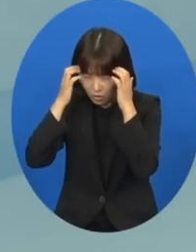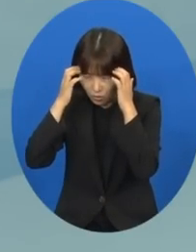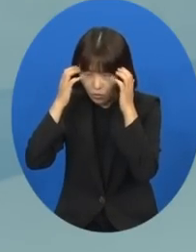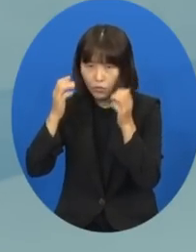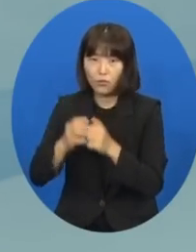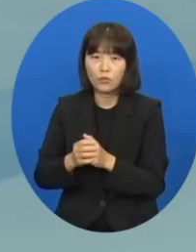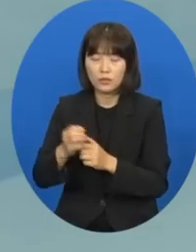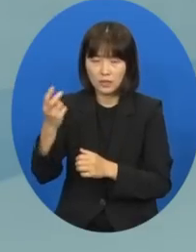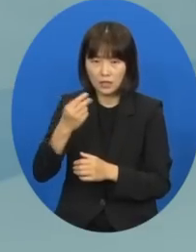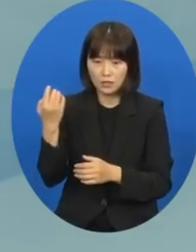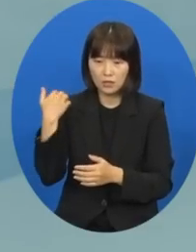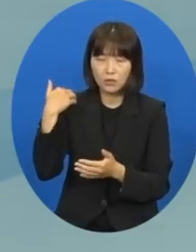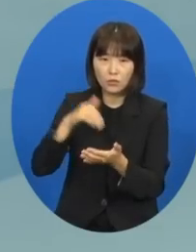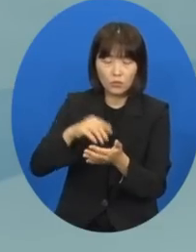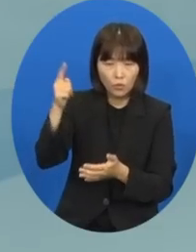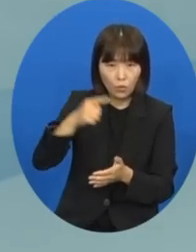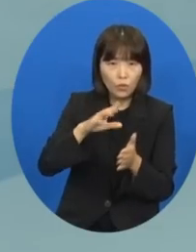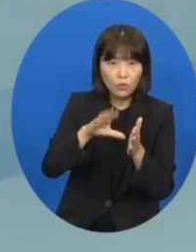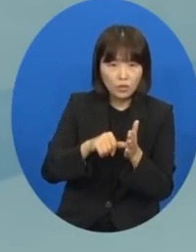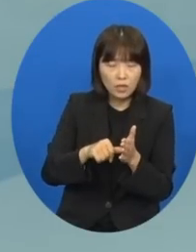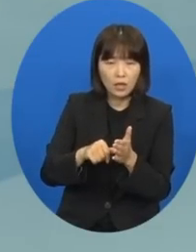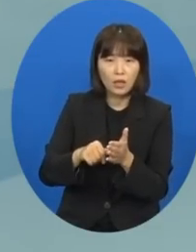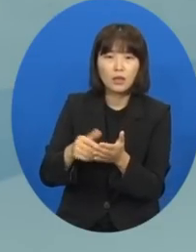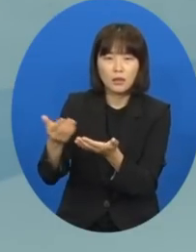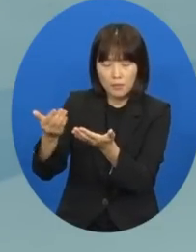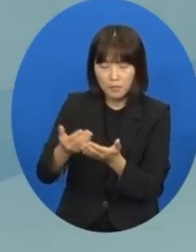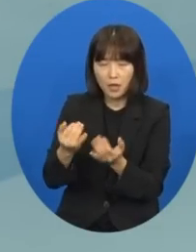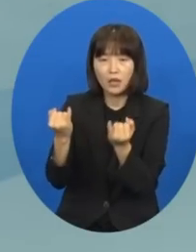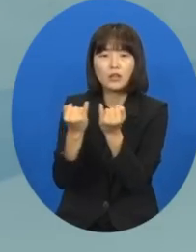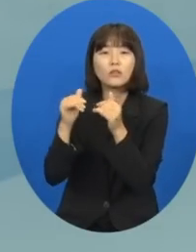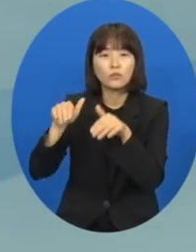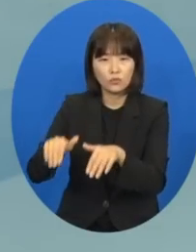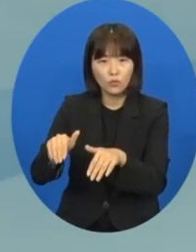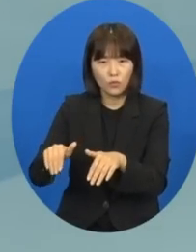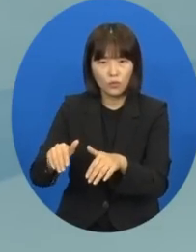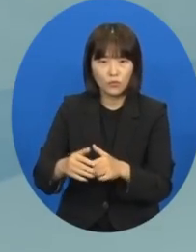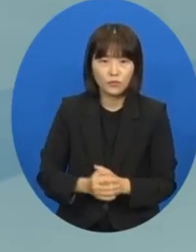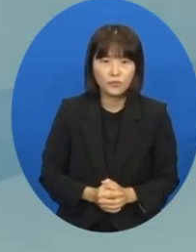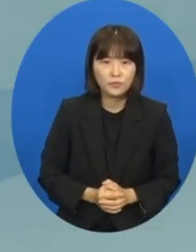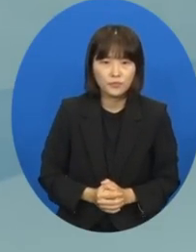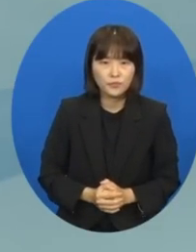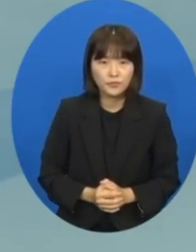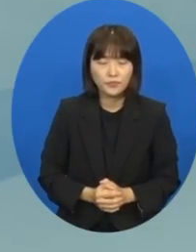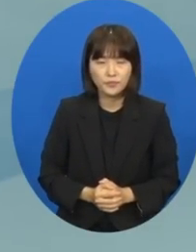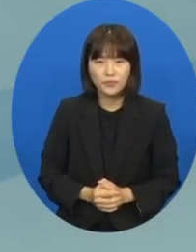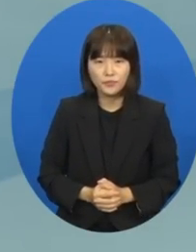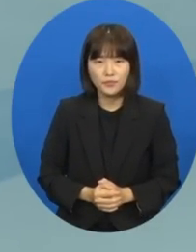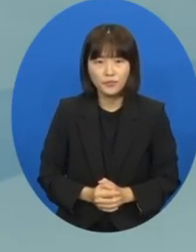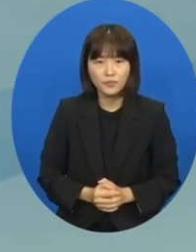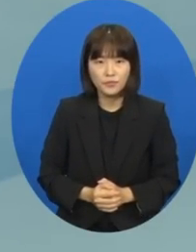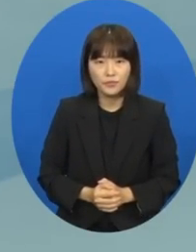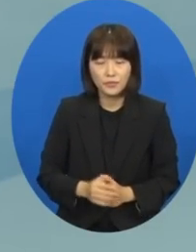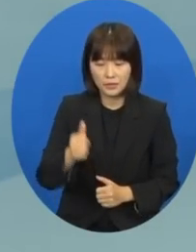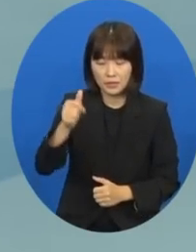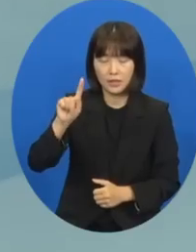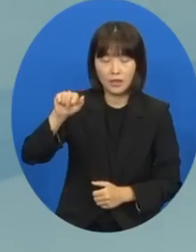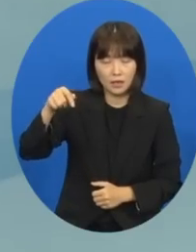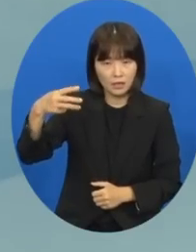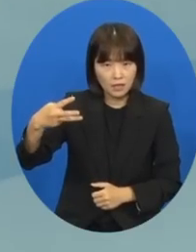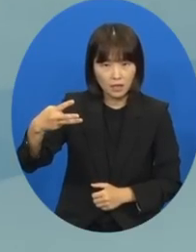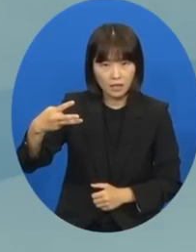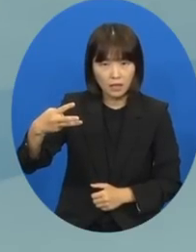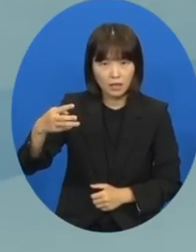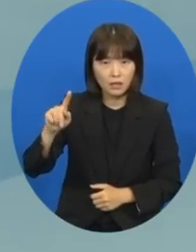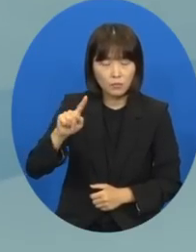여정이었을 겁니다. 13장 이후로 한 번도 등장하지 않다가 오늘에서야 언급이 돼요. 이 하갈은 마치